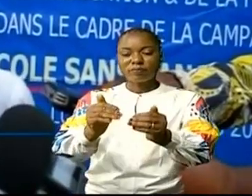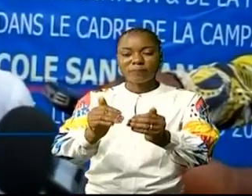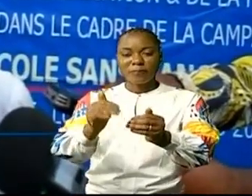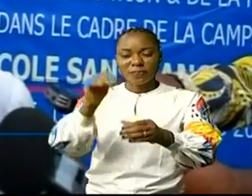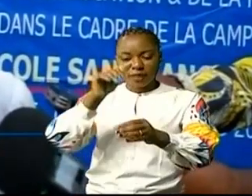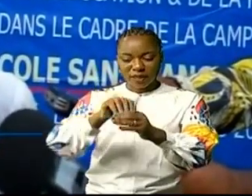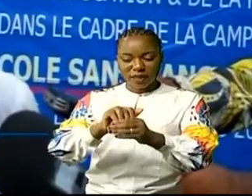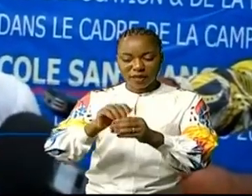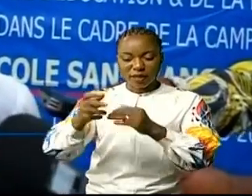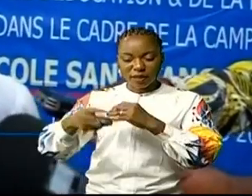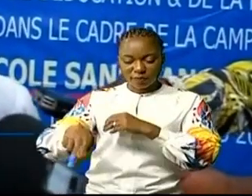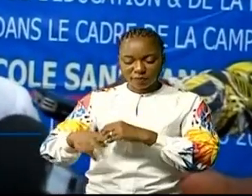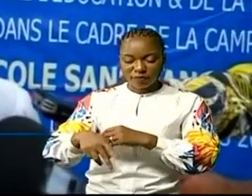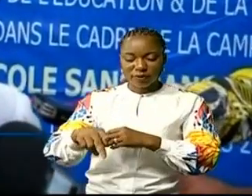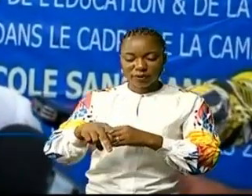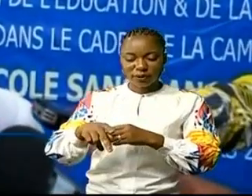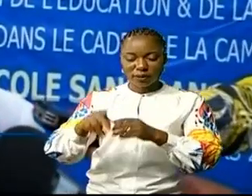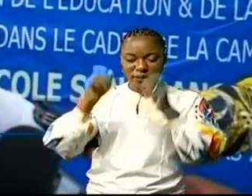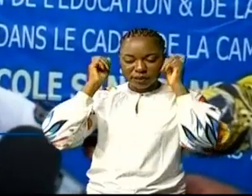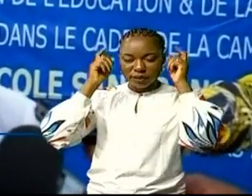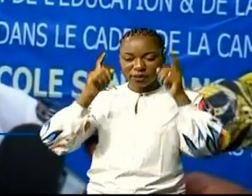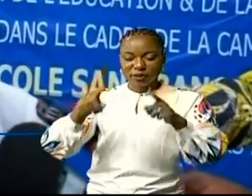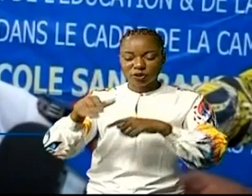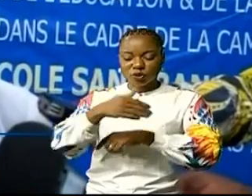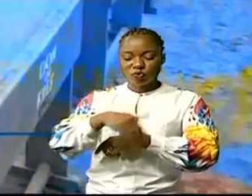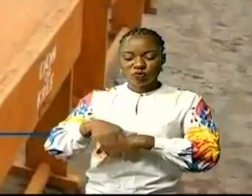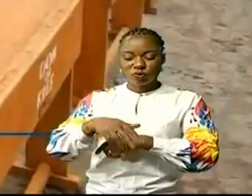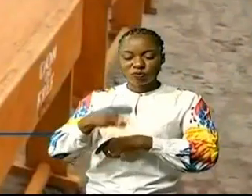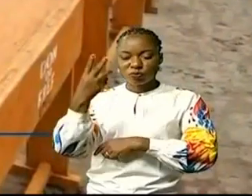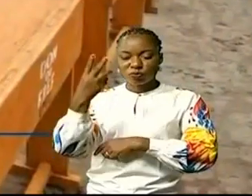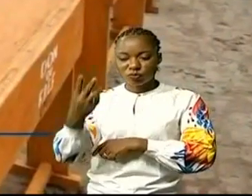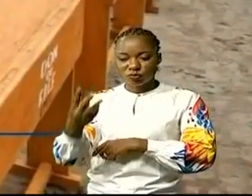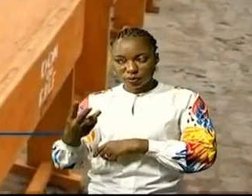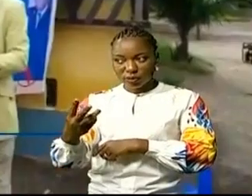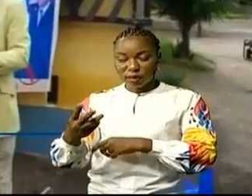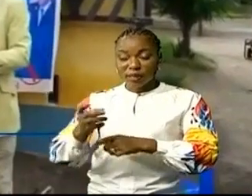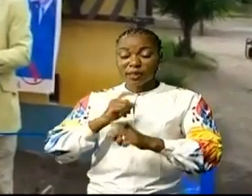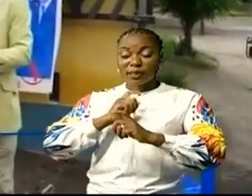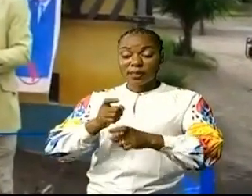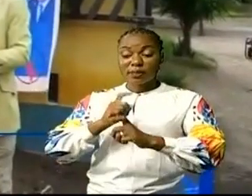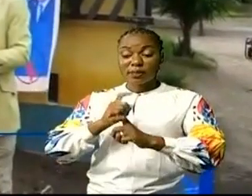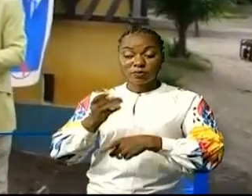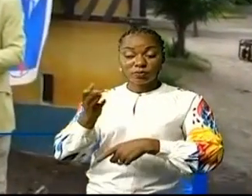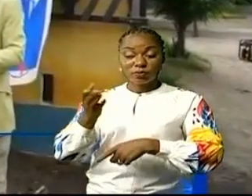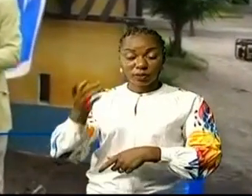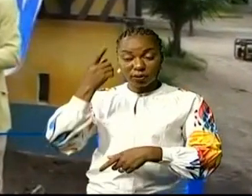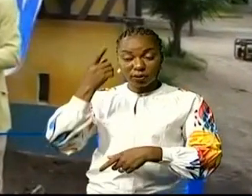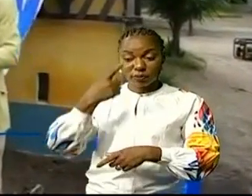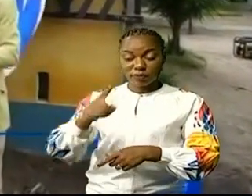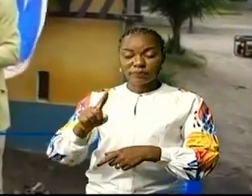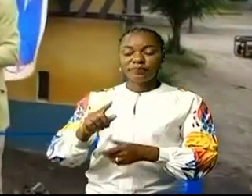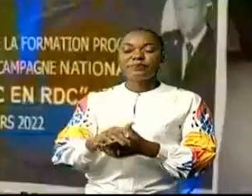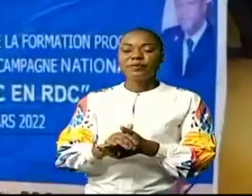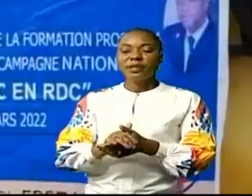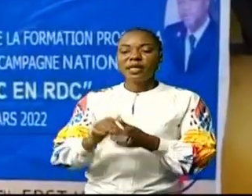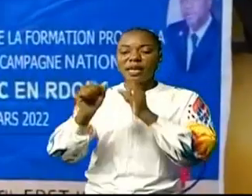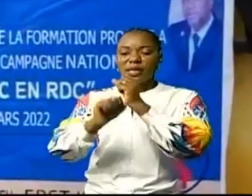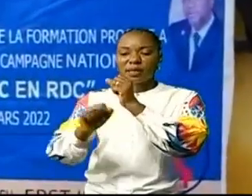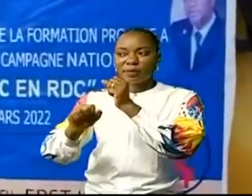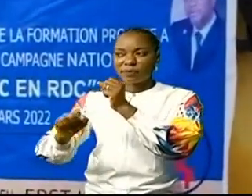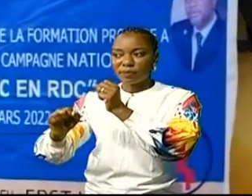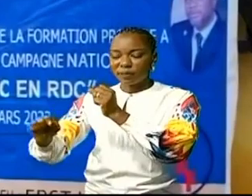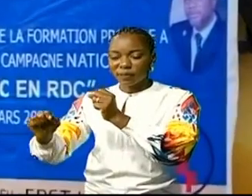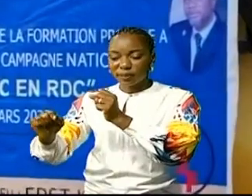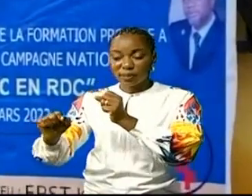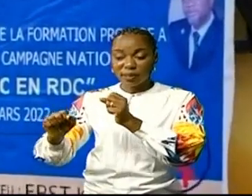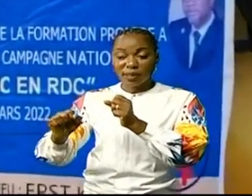la province éducationnelle Kwilu 3. Cette dotation s'inscrit dans le cadre de la campagne « Pas une